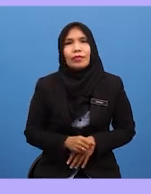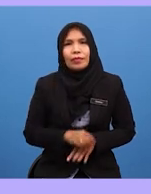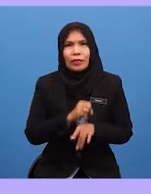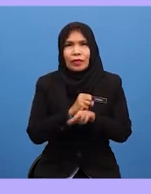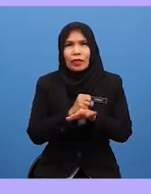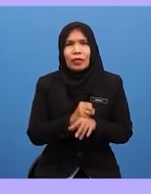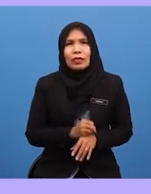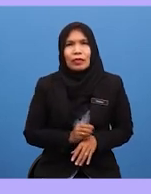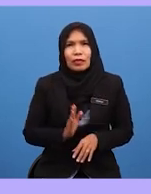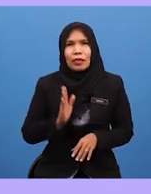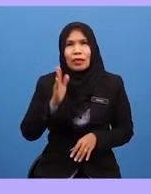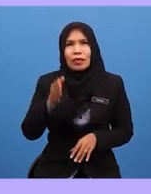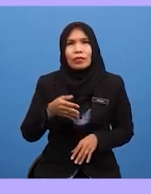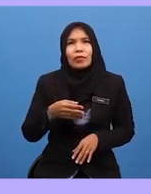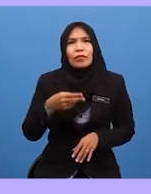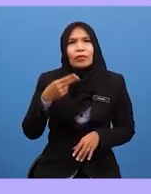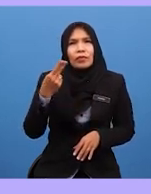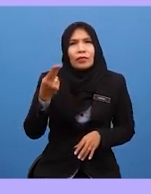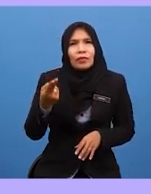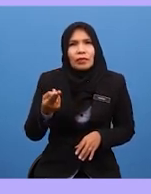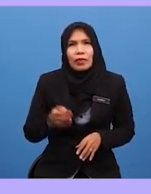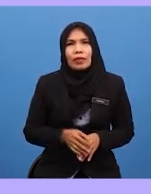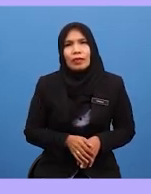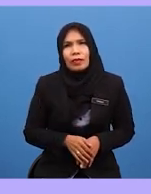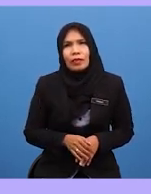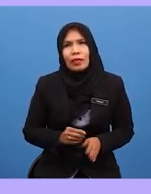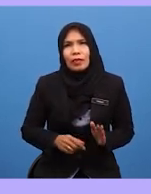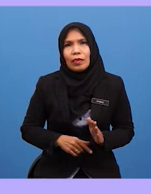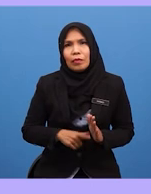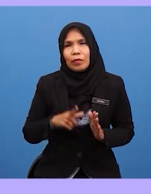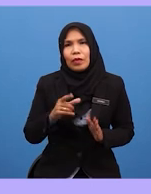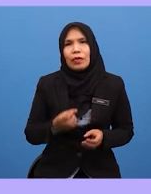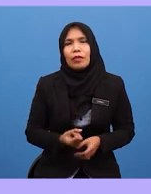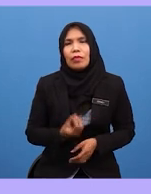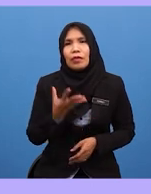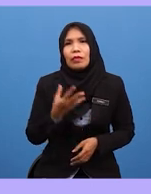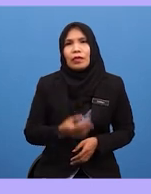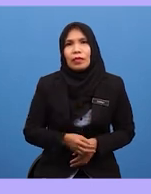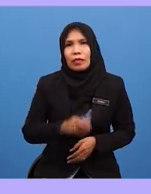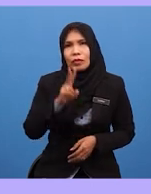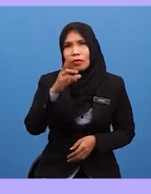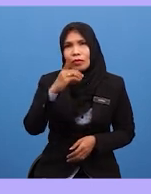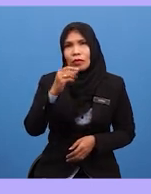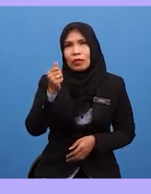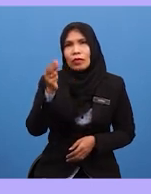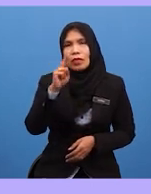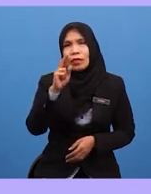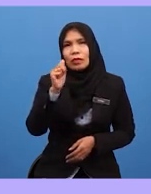menyedot lebih banyak udara untuk mengembangkan badannya.